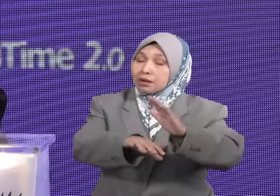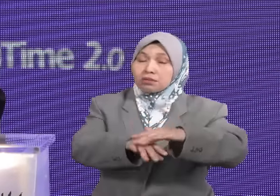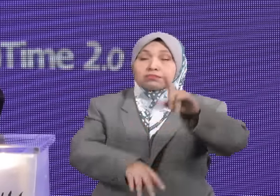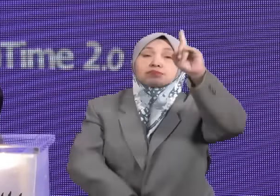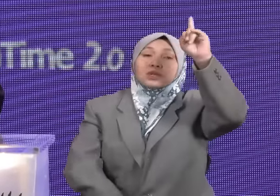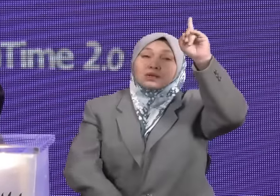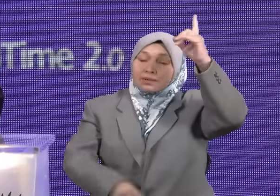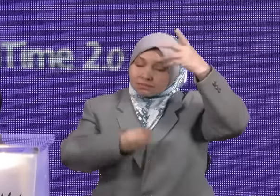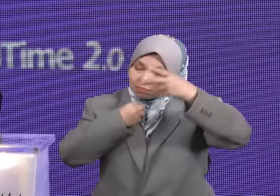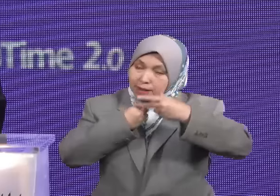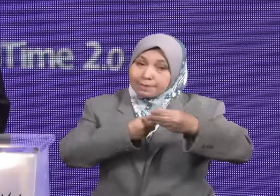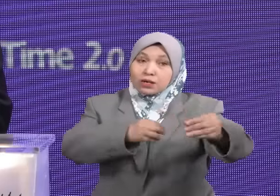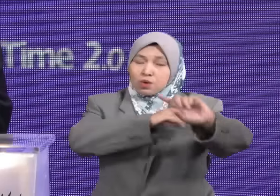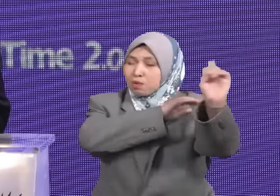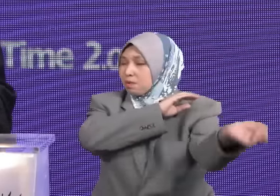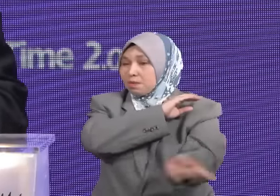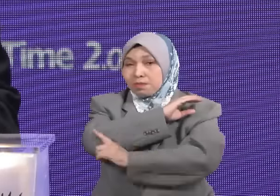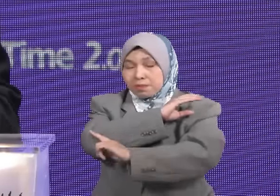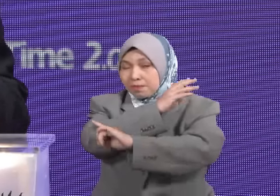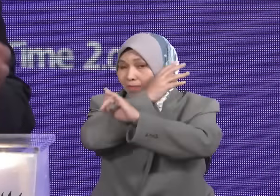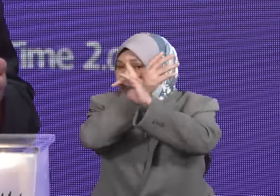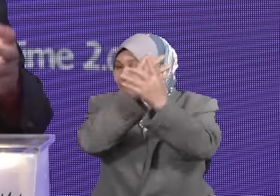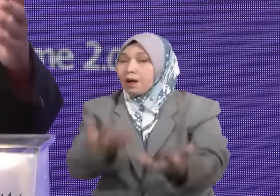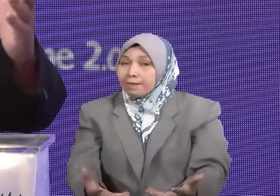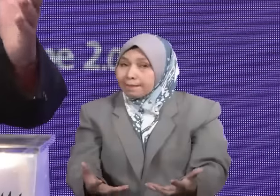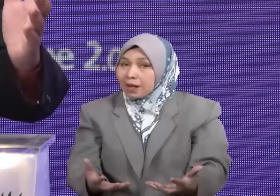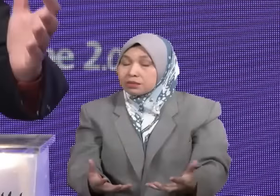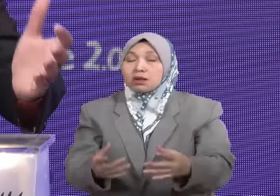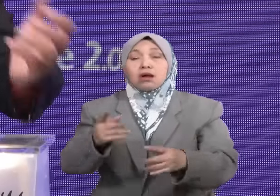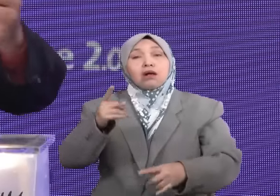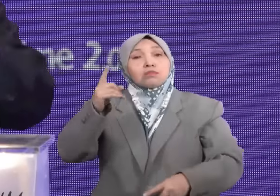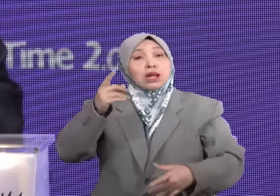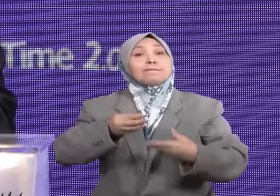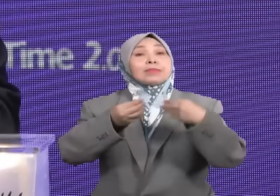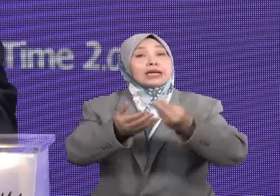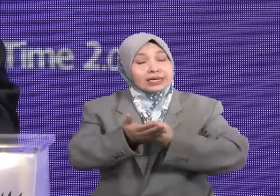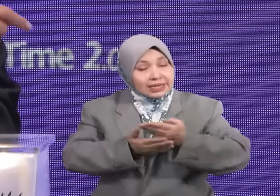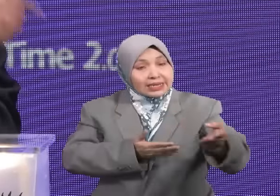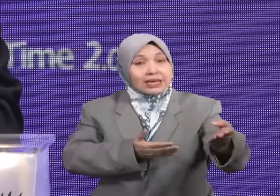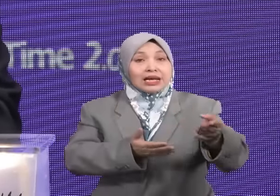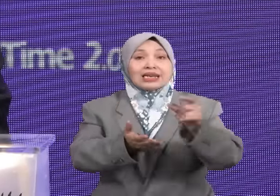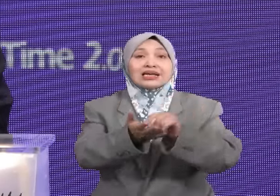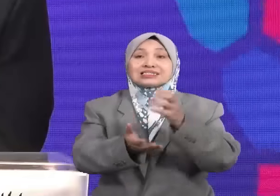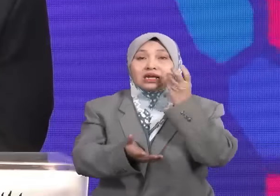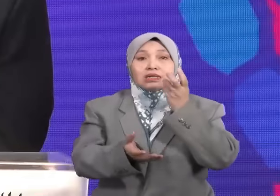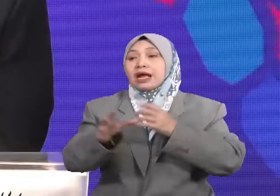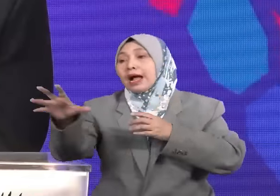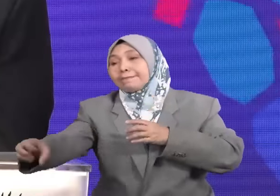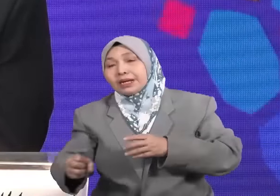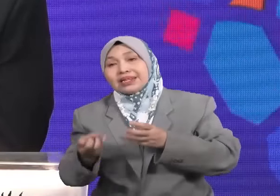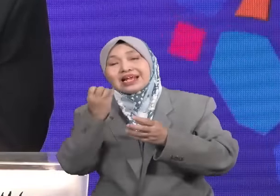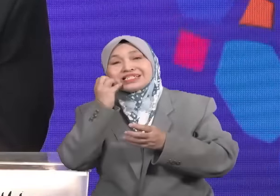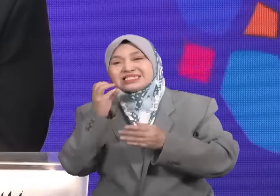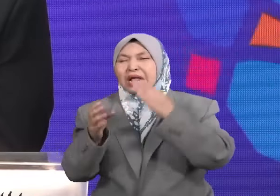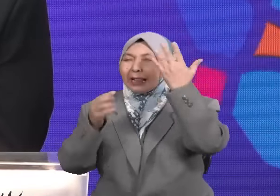akan memberikan hukuman yang sangat berat. Pasal apa? Orang berikan nasi ayam maksudnya. Dia pergi ambil nasi basi. Dia ambil pergi